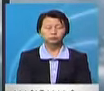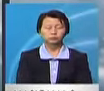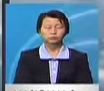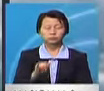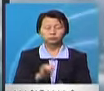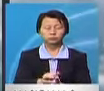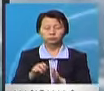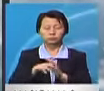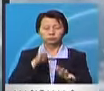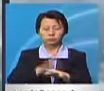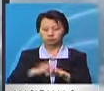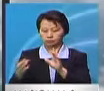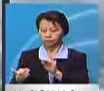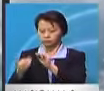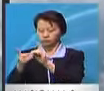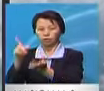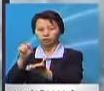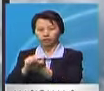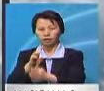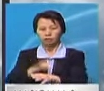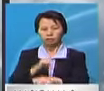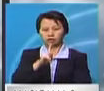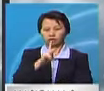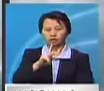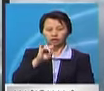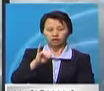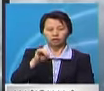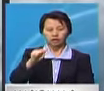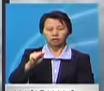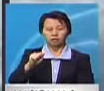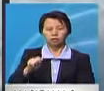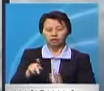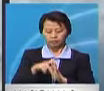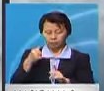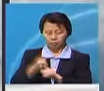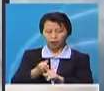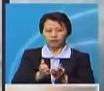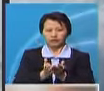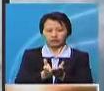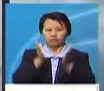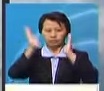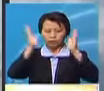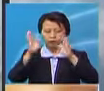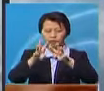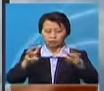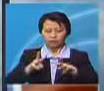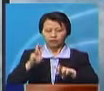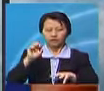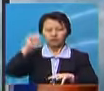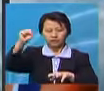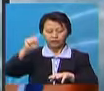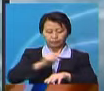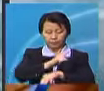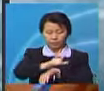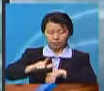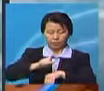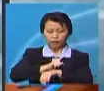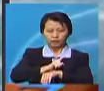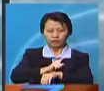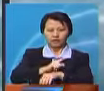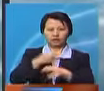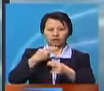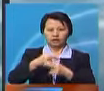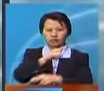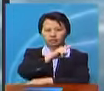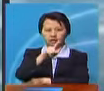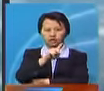Sementara itu, ketika ditemui media di KKIA, Pengarah Maritim Malaysia Wilayah Sabah dan Labuan, Laksamana Pertama Muhammad